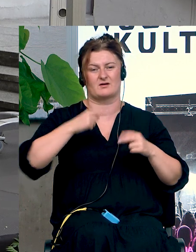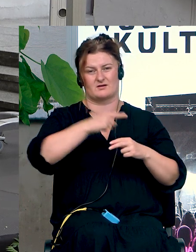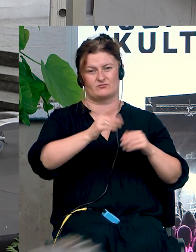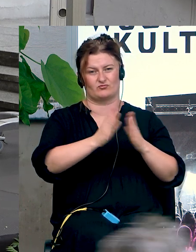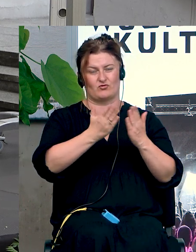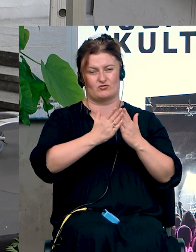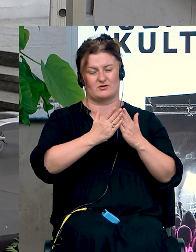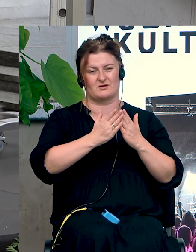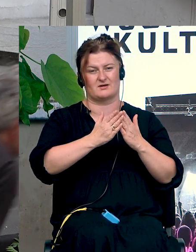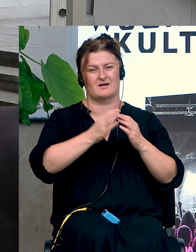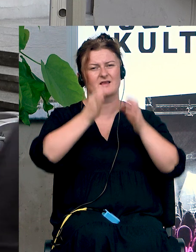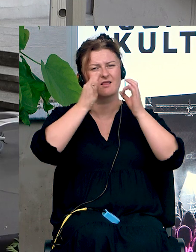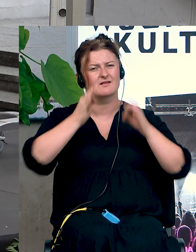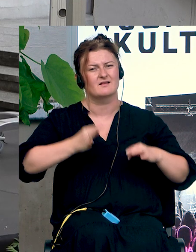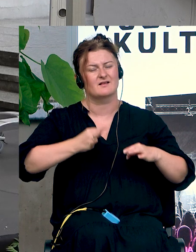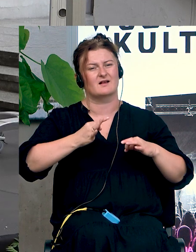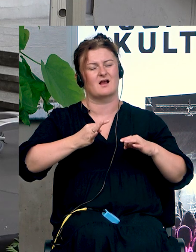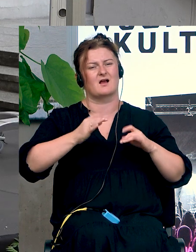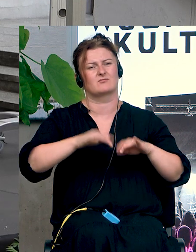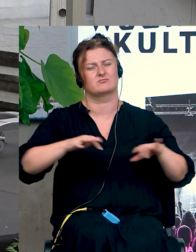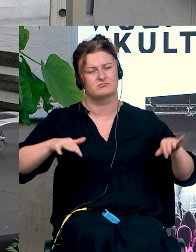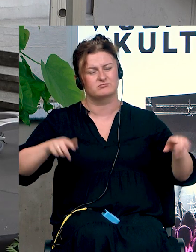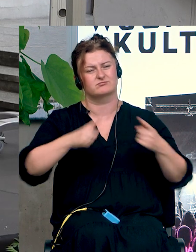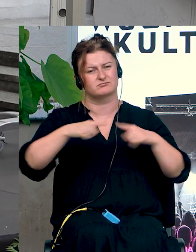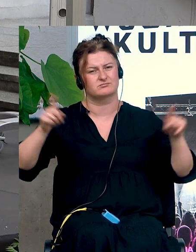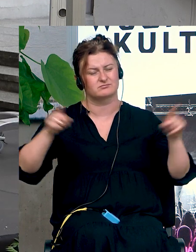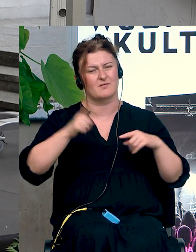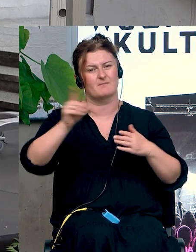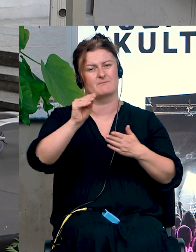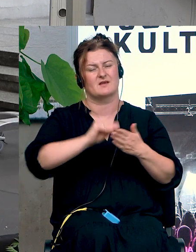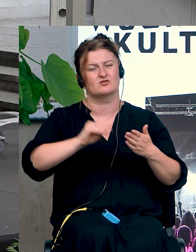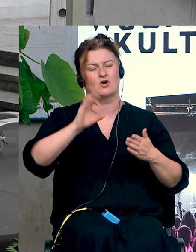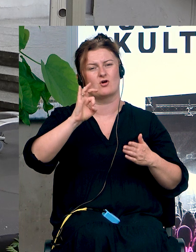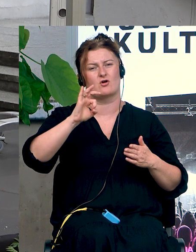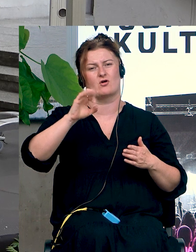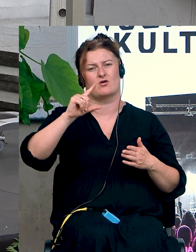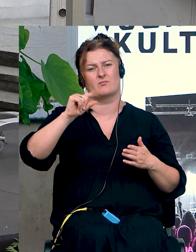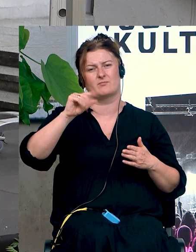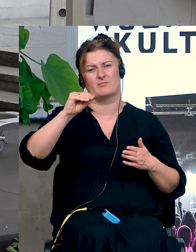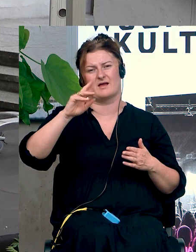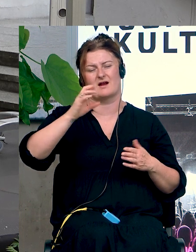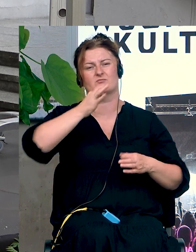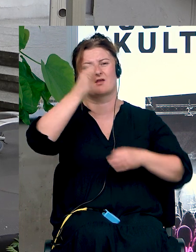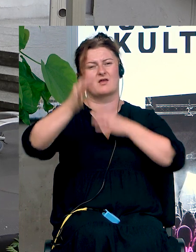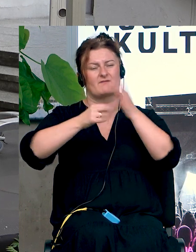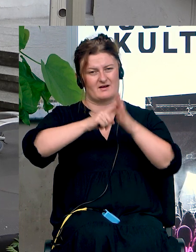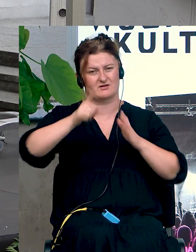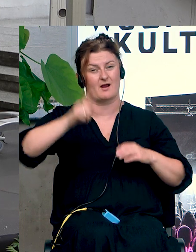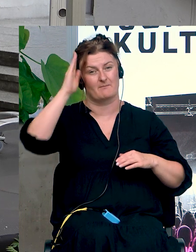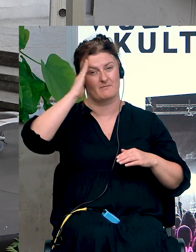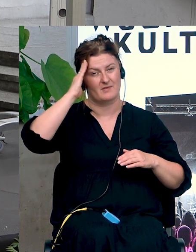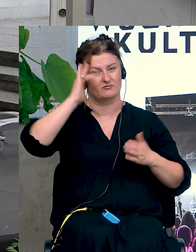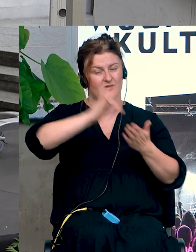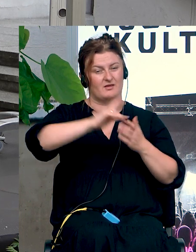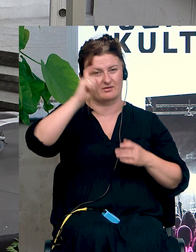композиторка, яка пише оперу для дітей, вона мешкає в Німеччині, і пише оперу для дітей. І вона розповіла